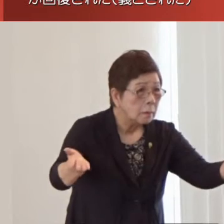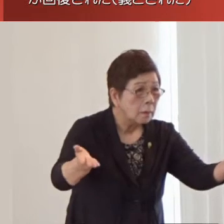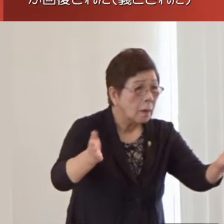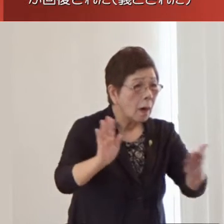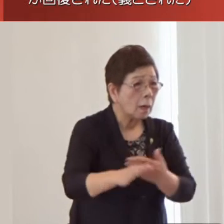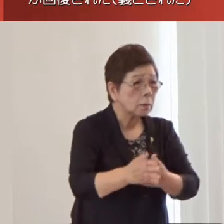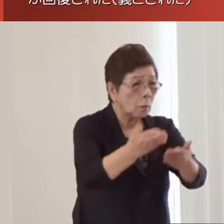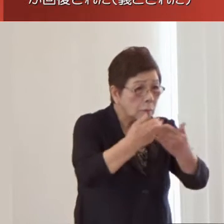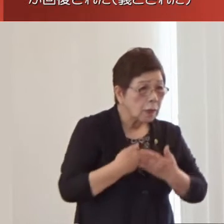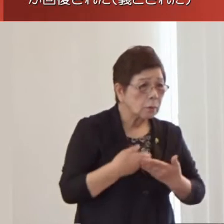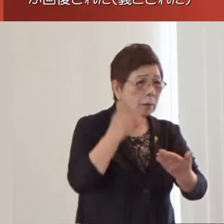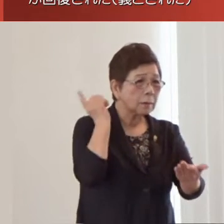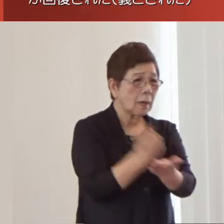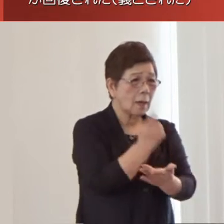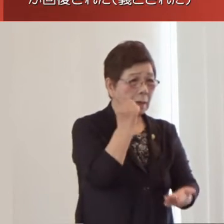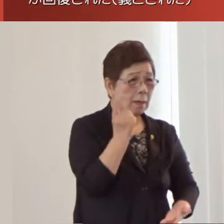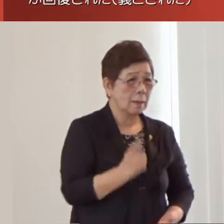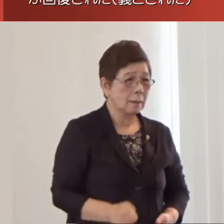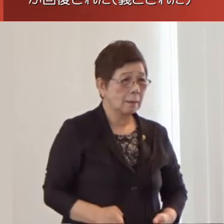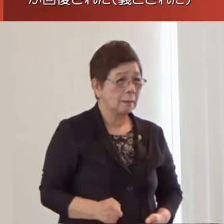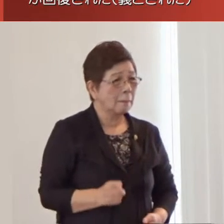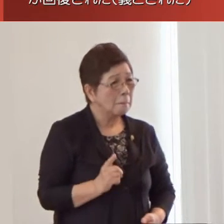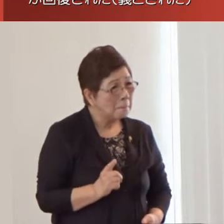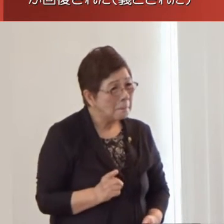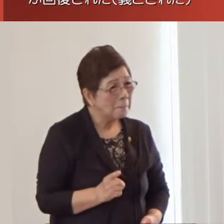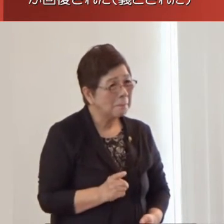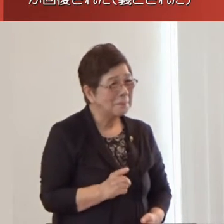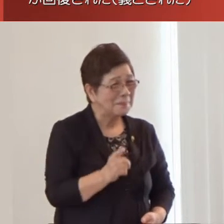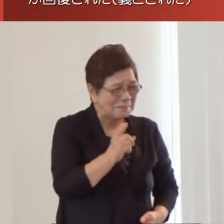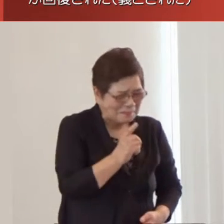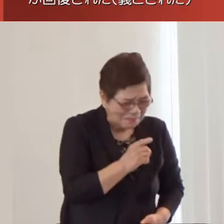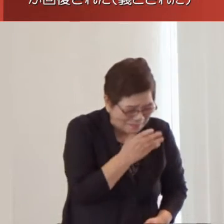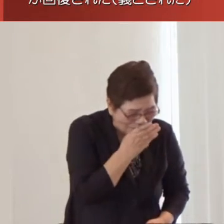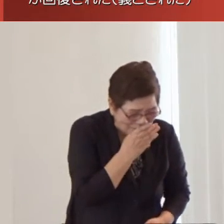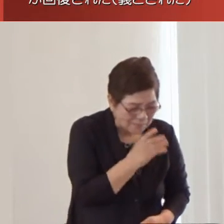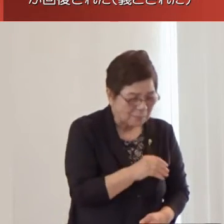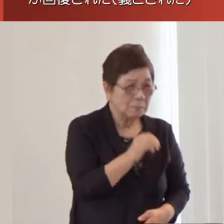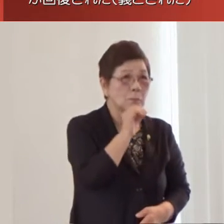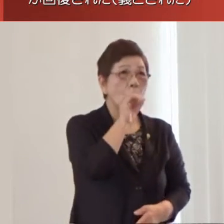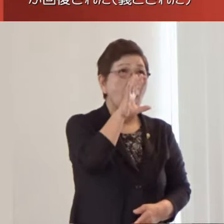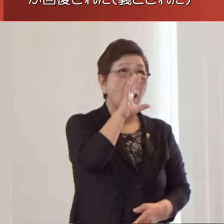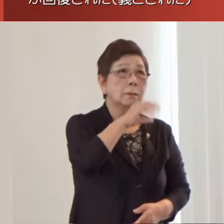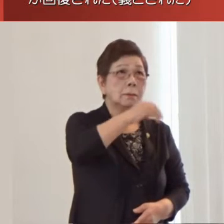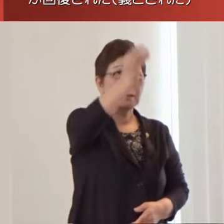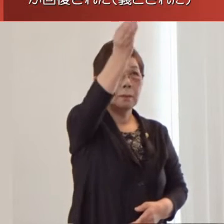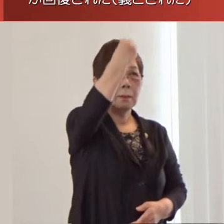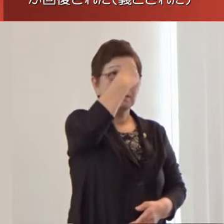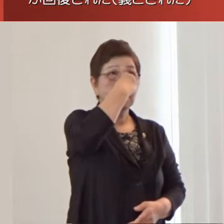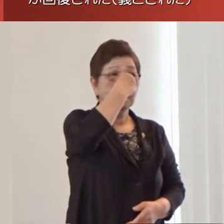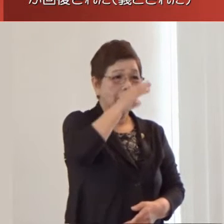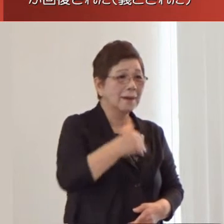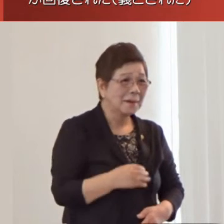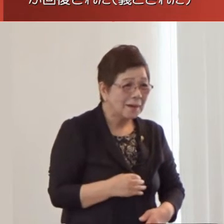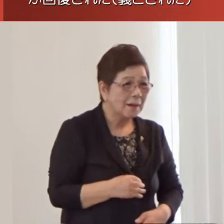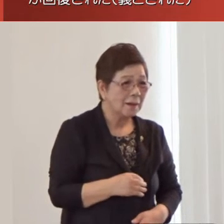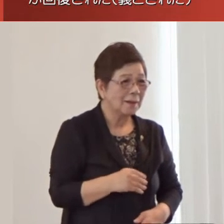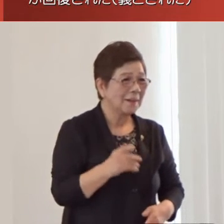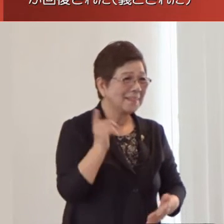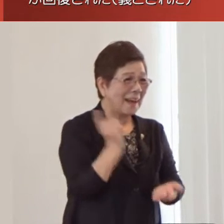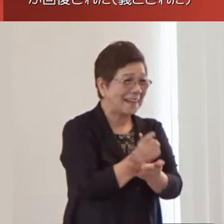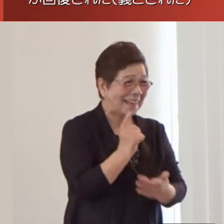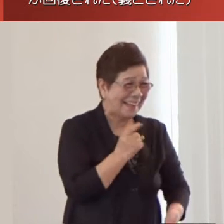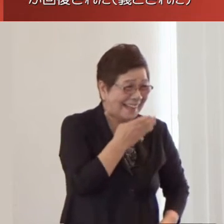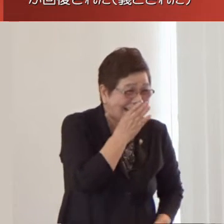です。口をあーんと開けて入れてもらうのを待つ、口を開けるか開けないか、ただそれだけのこと